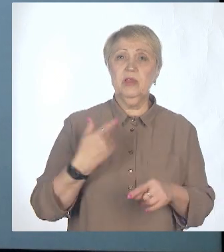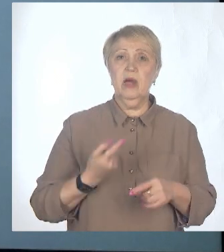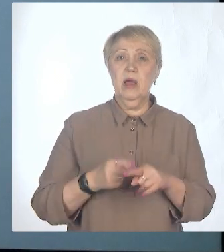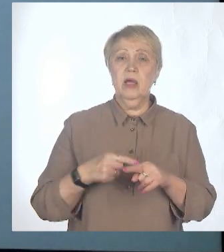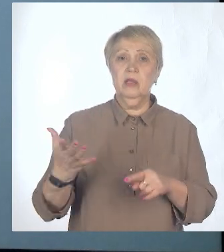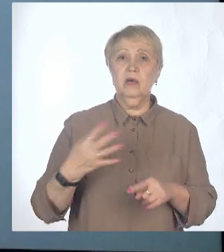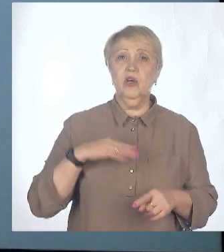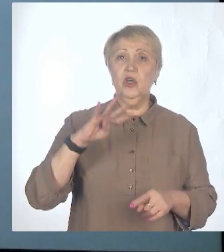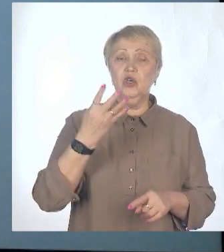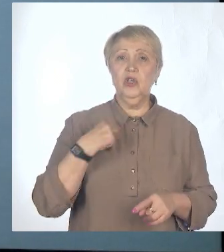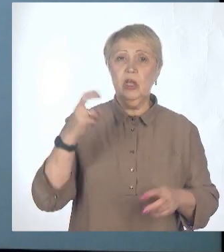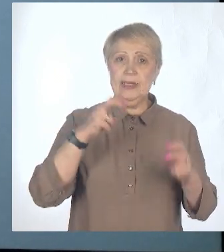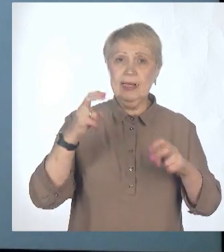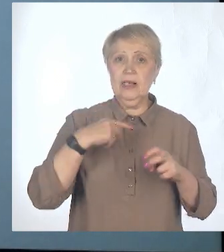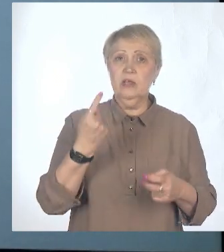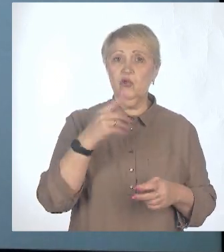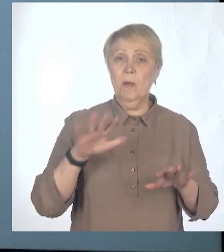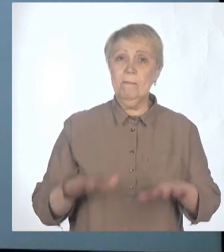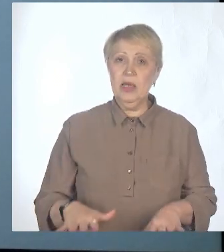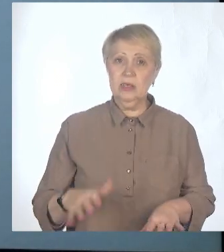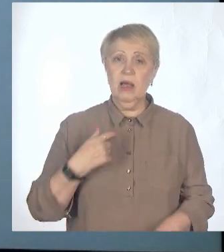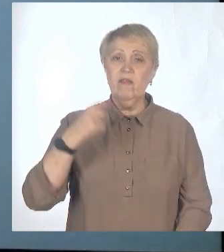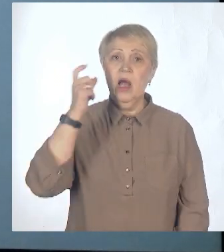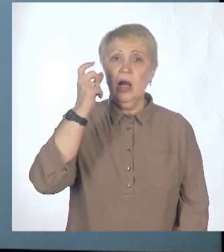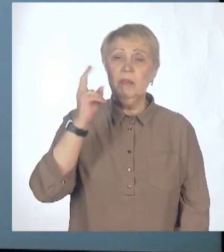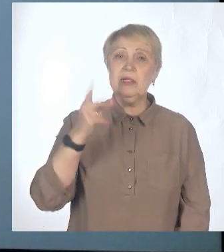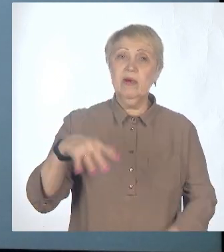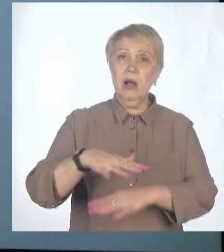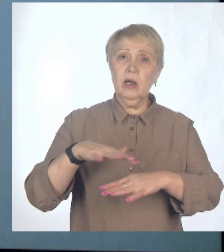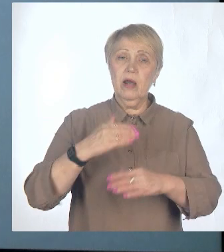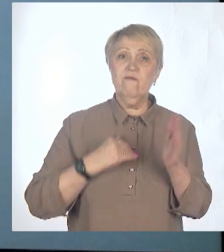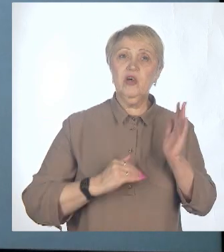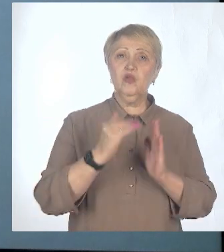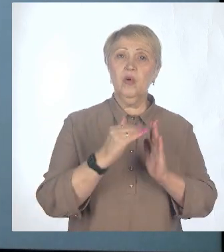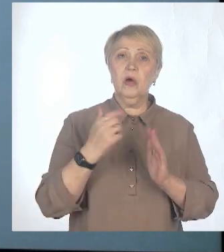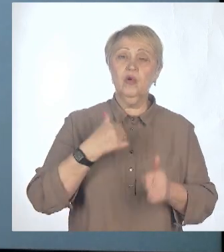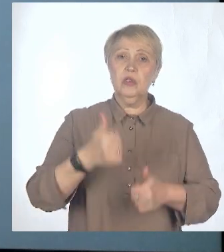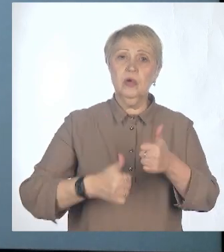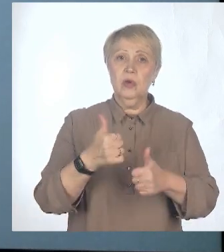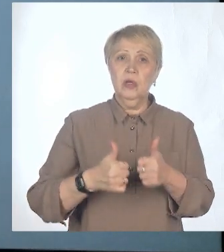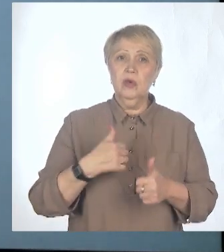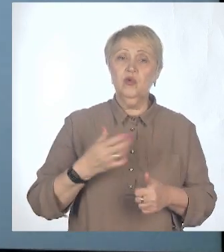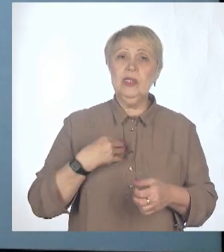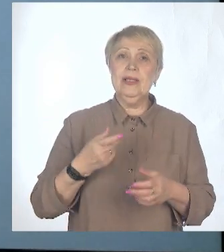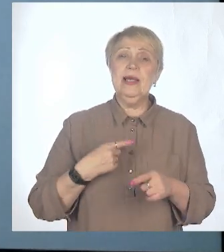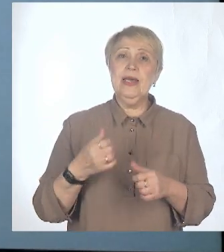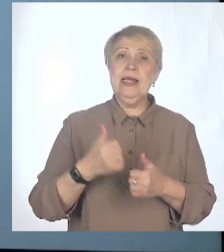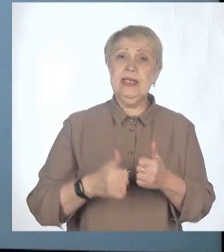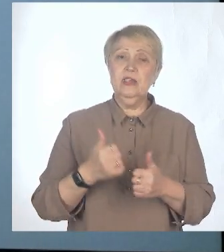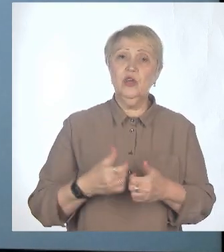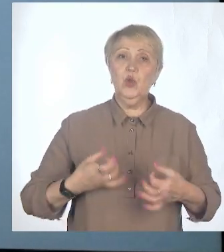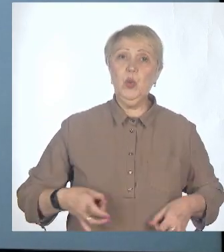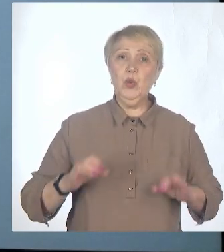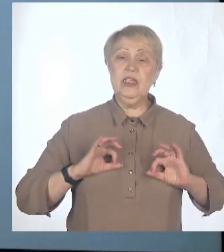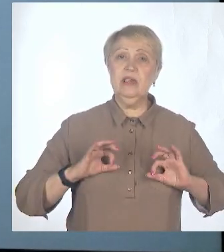5,5-5,4 соискателей на место. В Хабаровском крае высокая конкуренция также отмечается среди юристов, там 9,3 резюме на одно